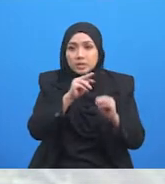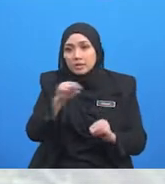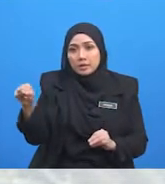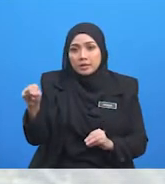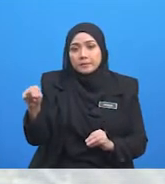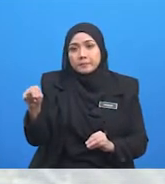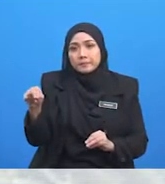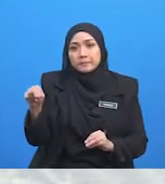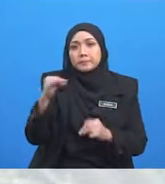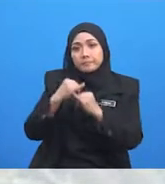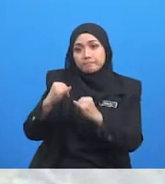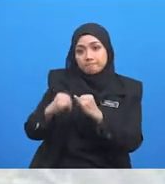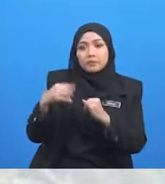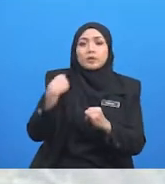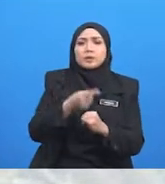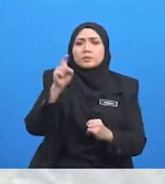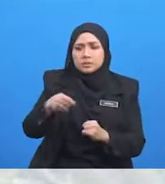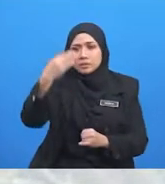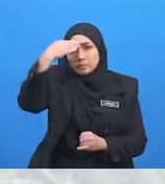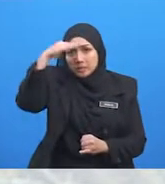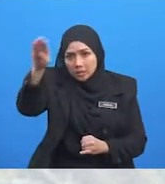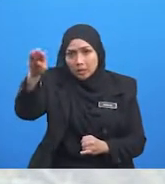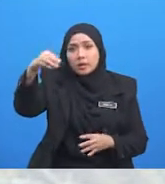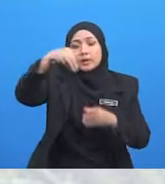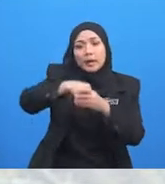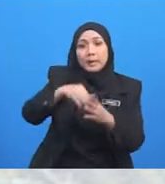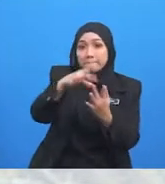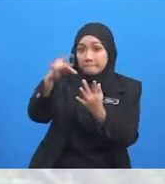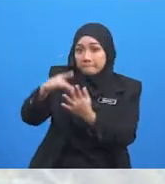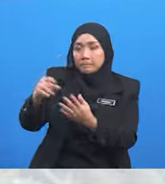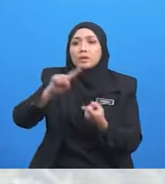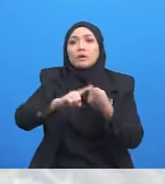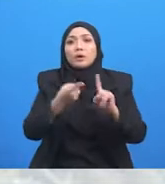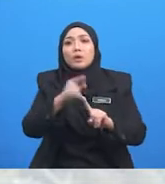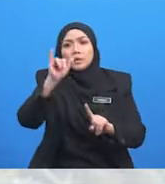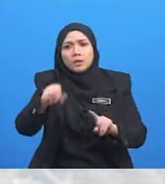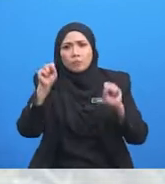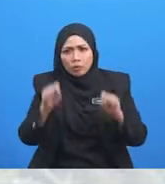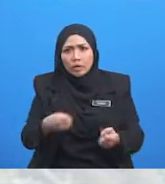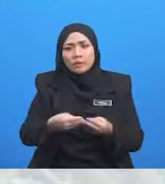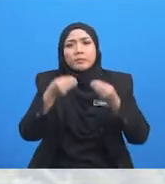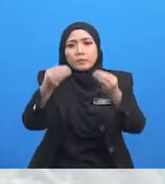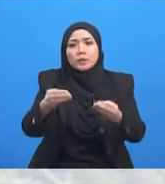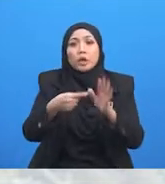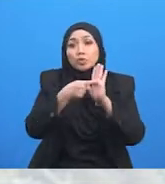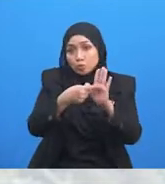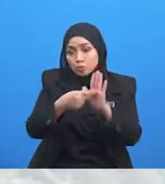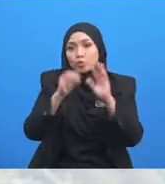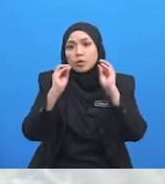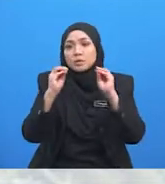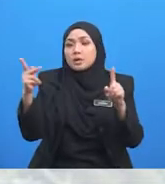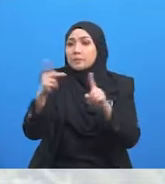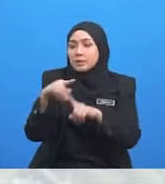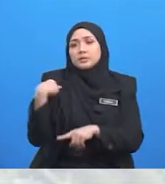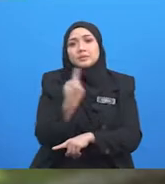ialah kita perlulah bijak dalam memilih sahabat yang boleh memberi tunjuk ajar